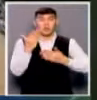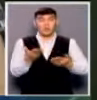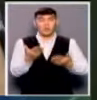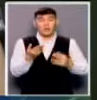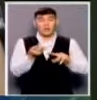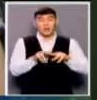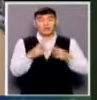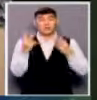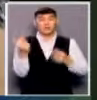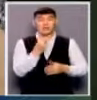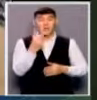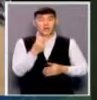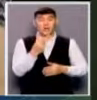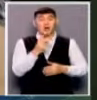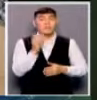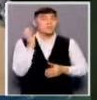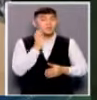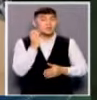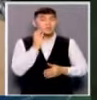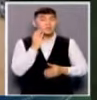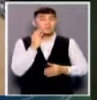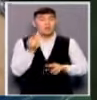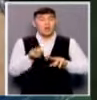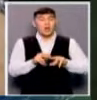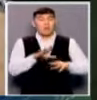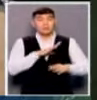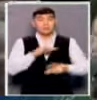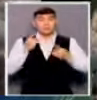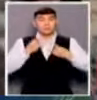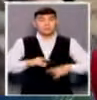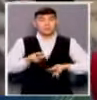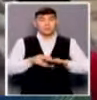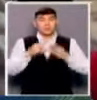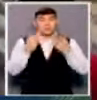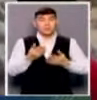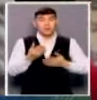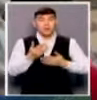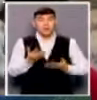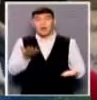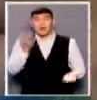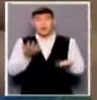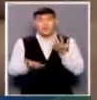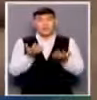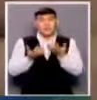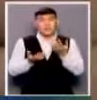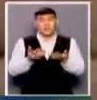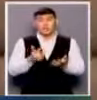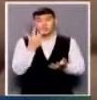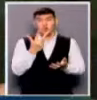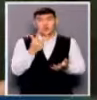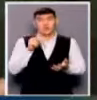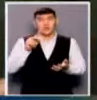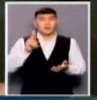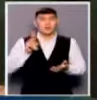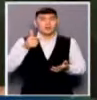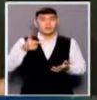это вторая беременность разродившейся в скорой 20-летней женщины. Вес новорожденного мальчика больше